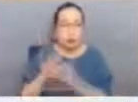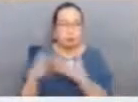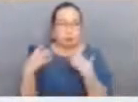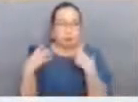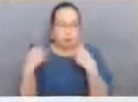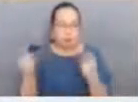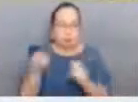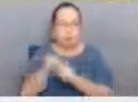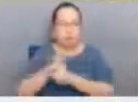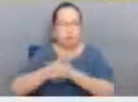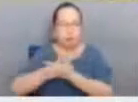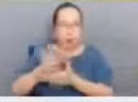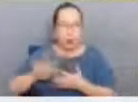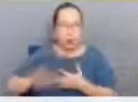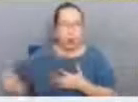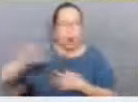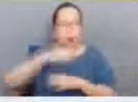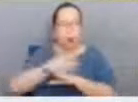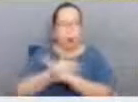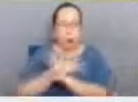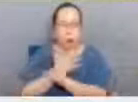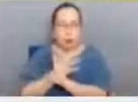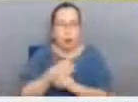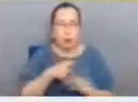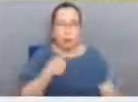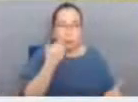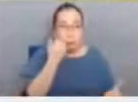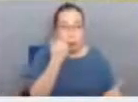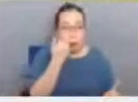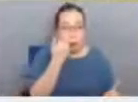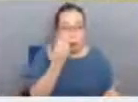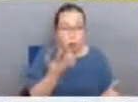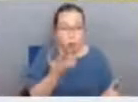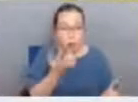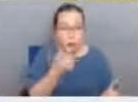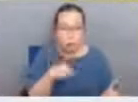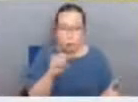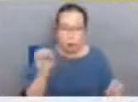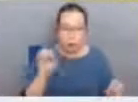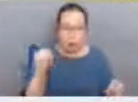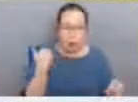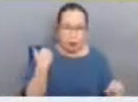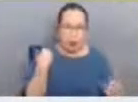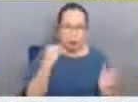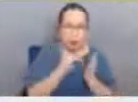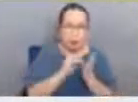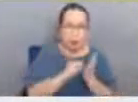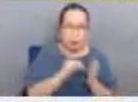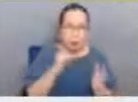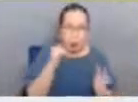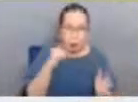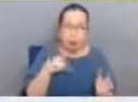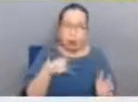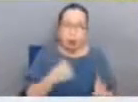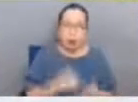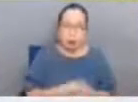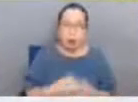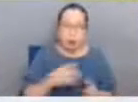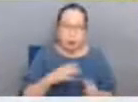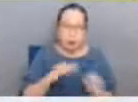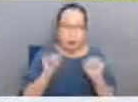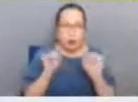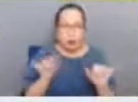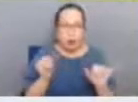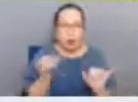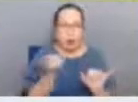Yusik Rocky, nagsimula ng tumanggap ng aplikasyon ang Cebu Provincial Government para sa assistance sa mga micro, small, medium enterprise ng